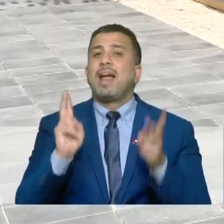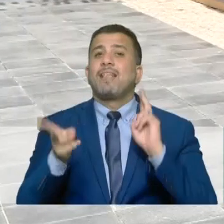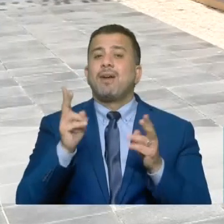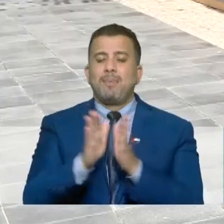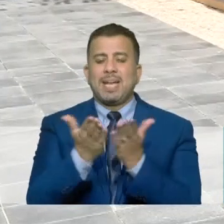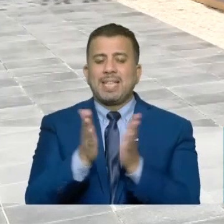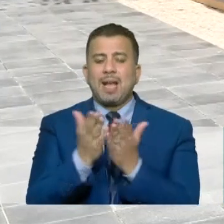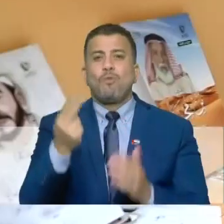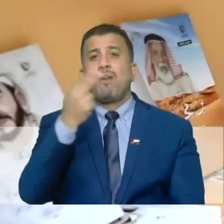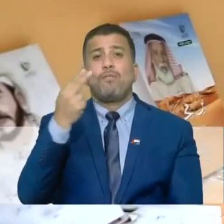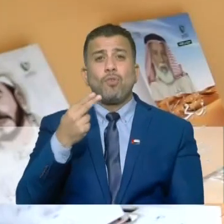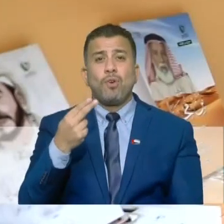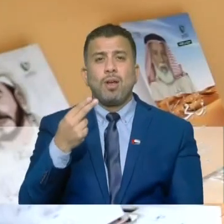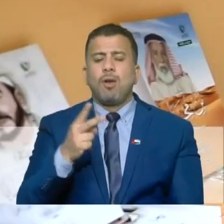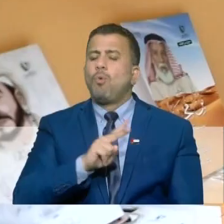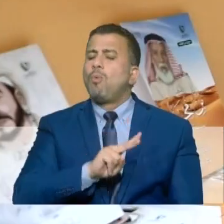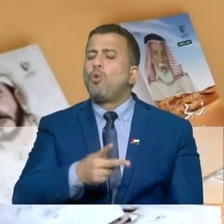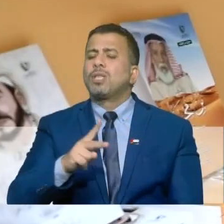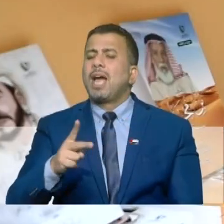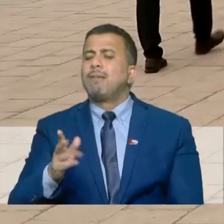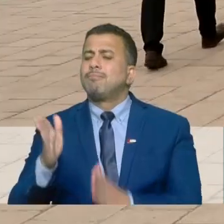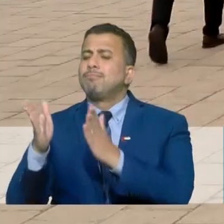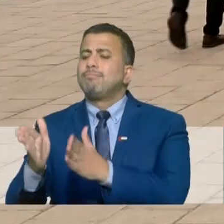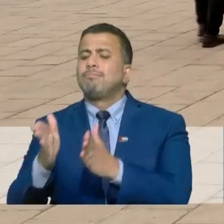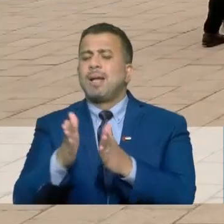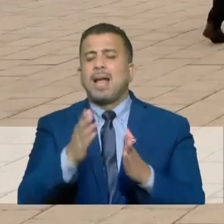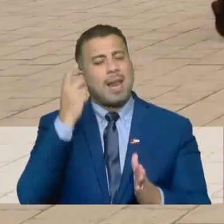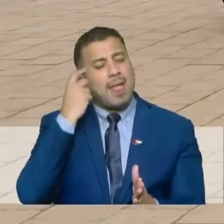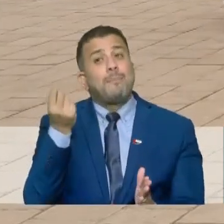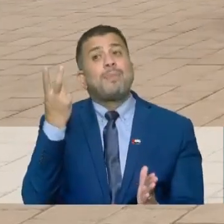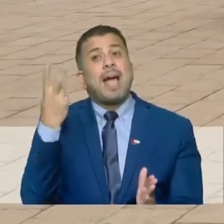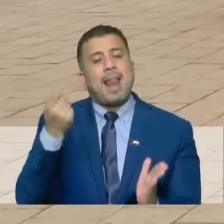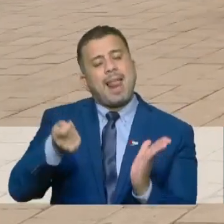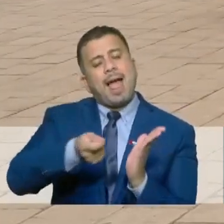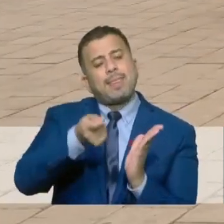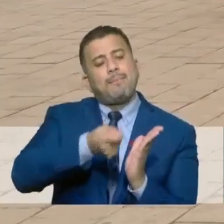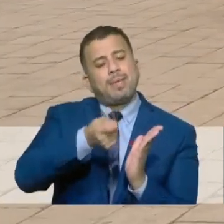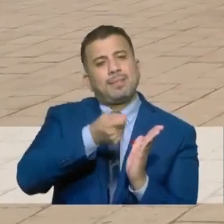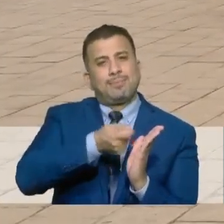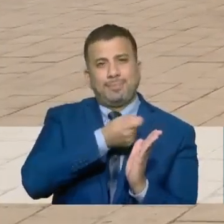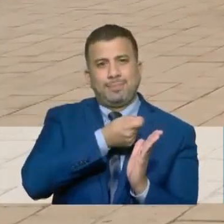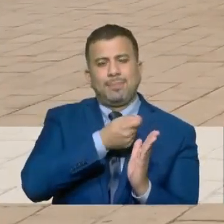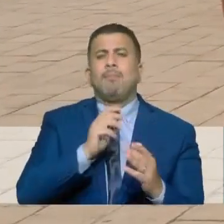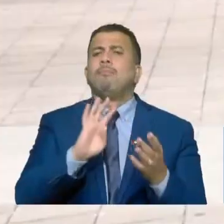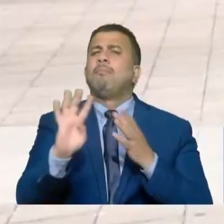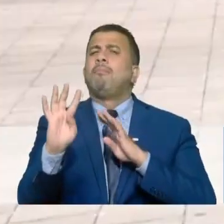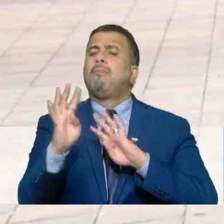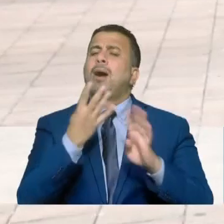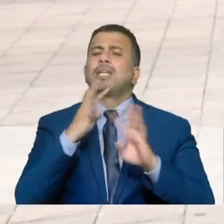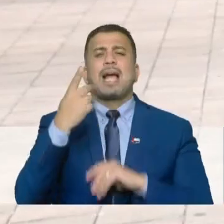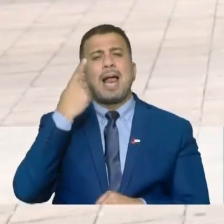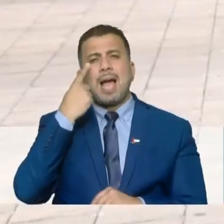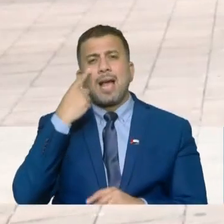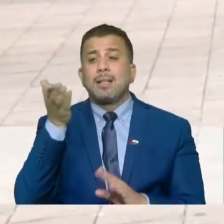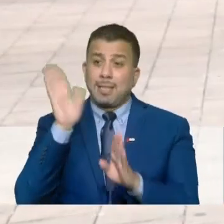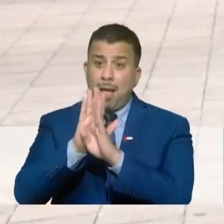بالكتاب والفنون ومختلف جوانب الابداع الادبي مهرجان العين للكتاب يدعم